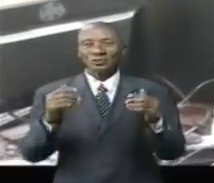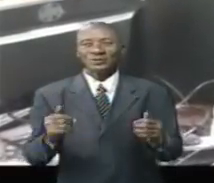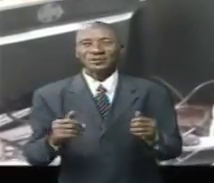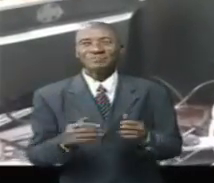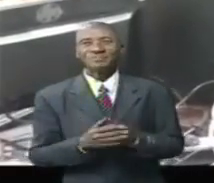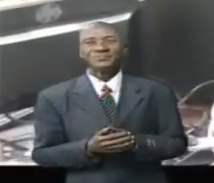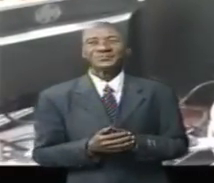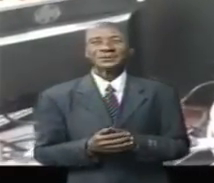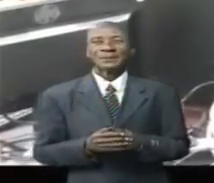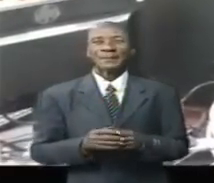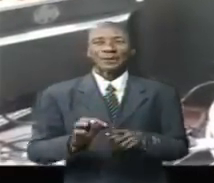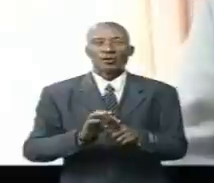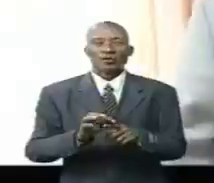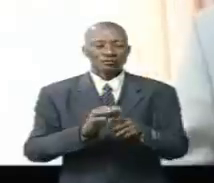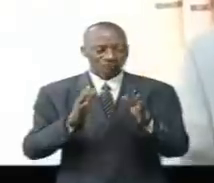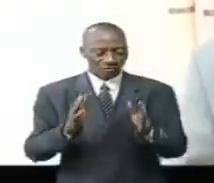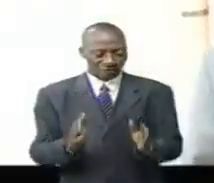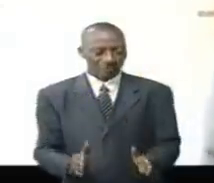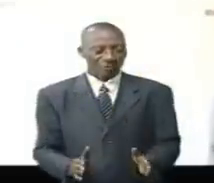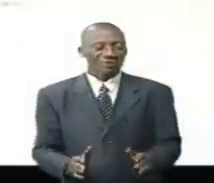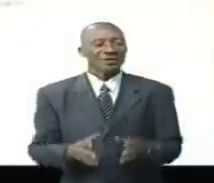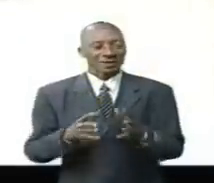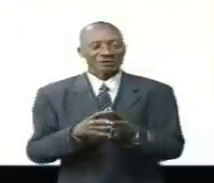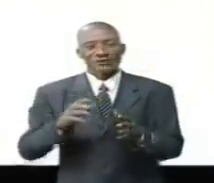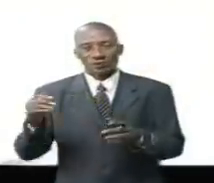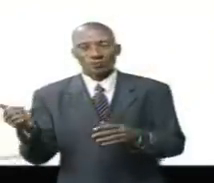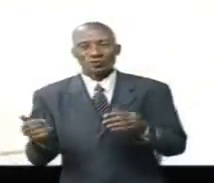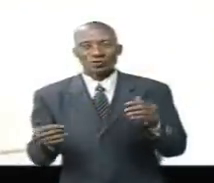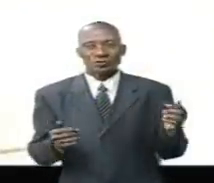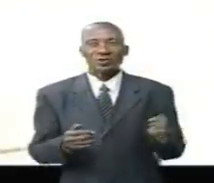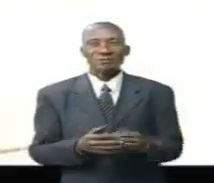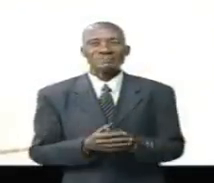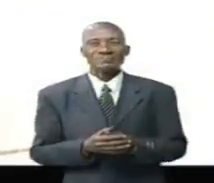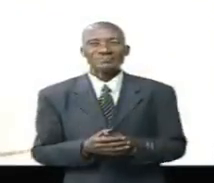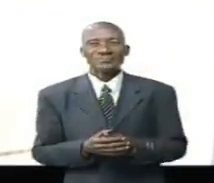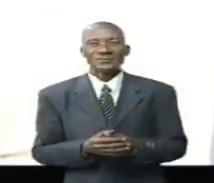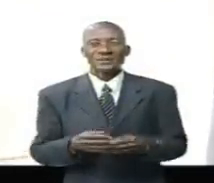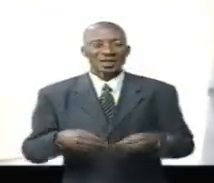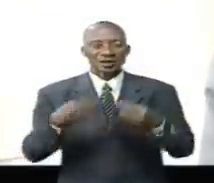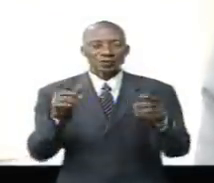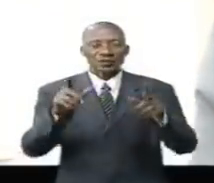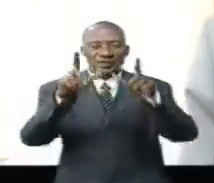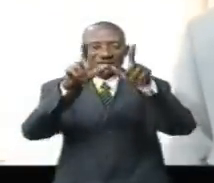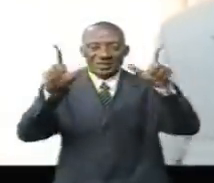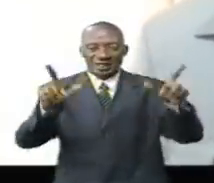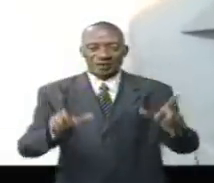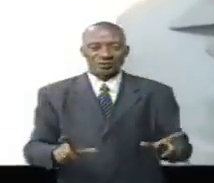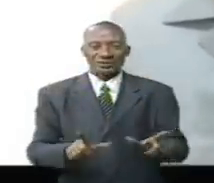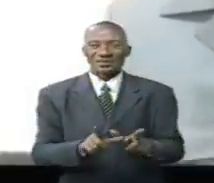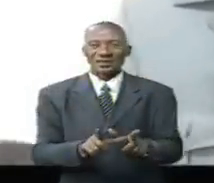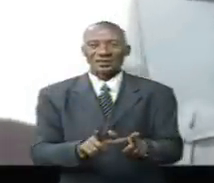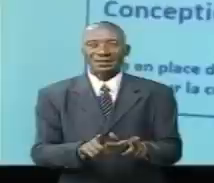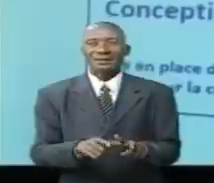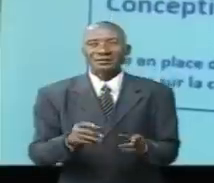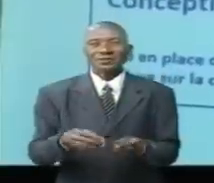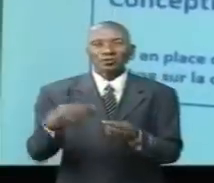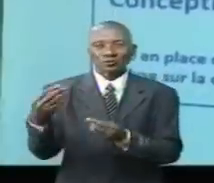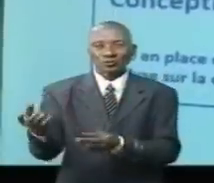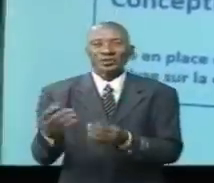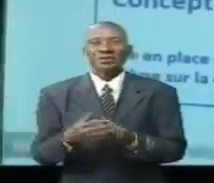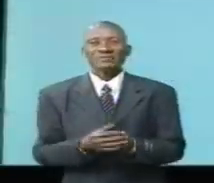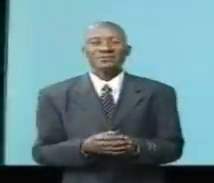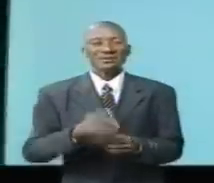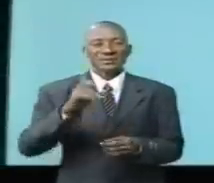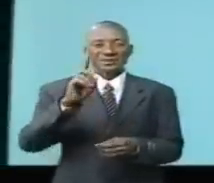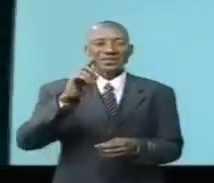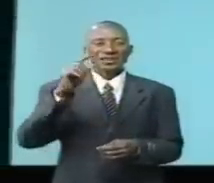formateurs financiers Alain Raoul Ellison a remis ses logiciels au DG Victor Toumba en présence du DG